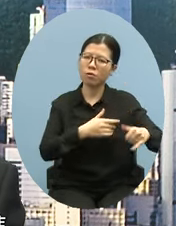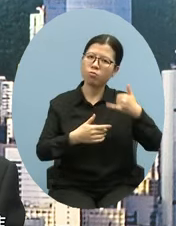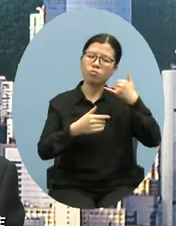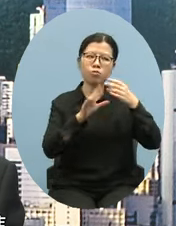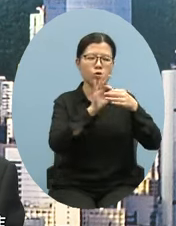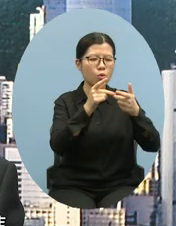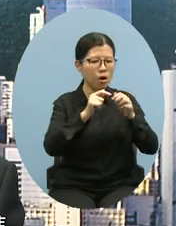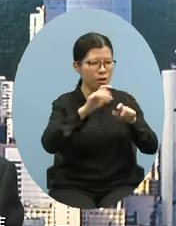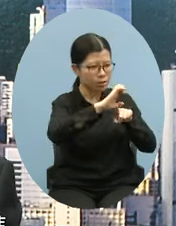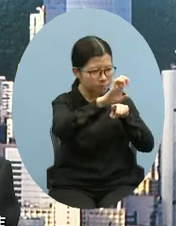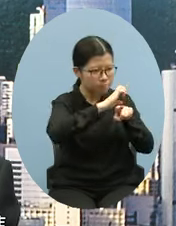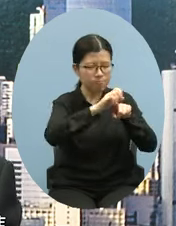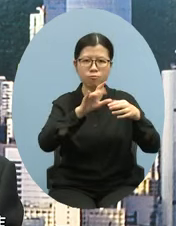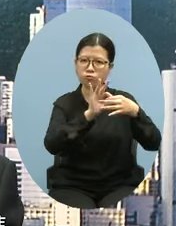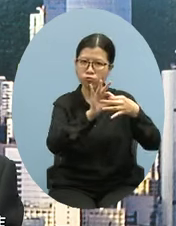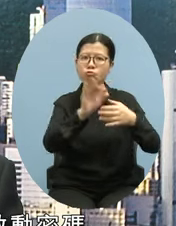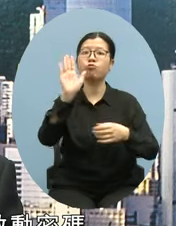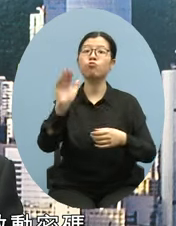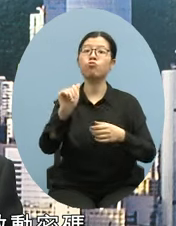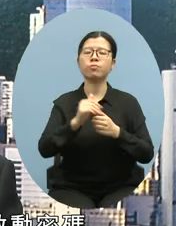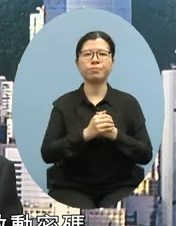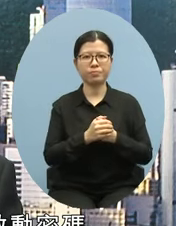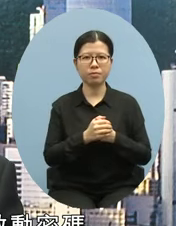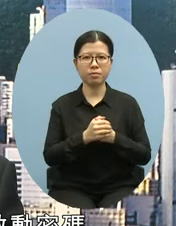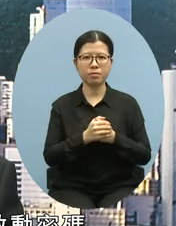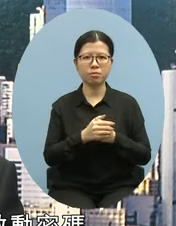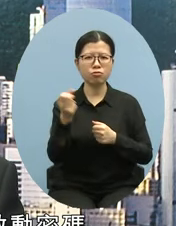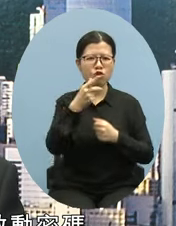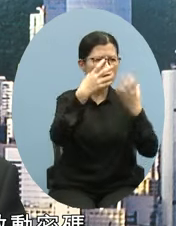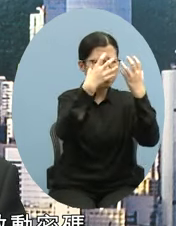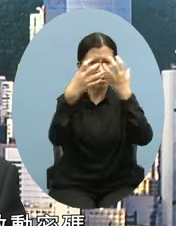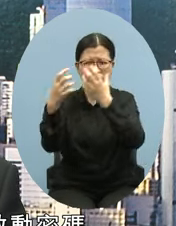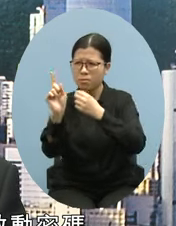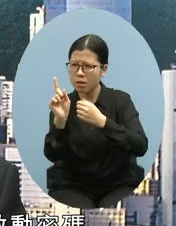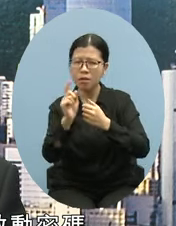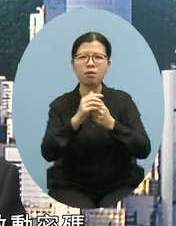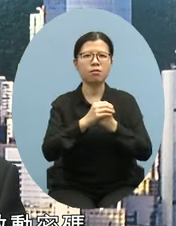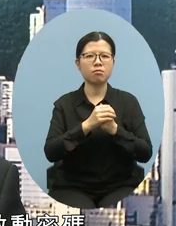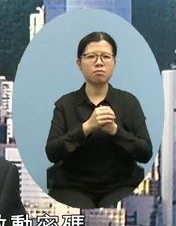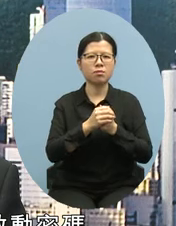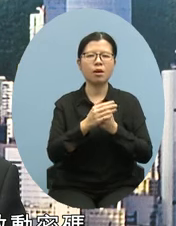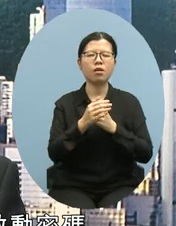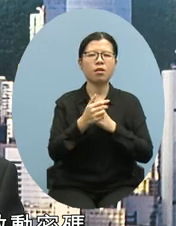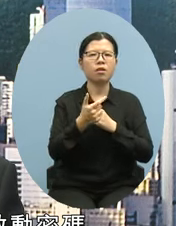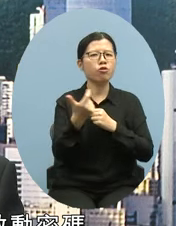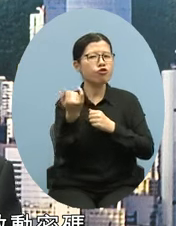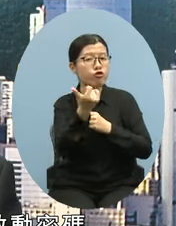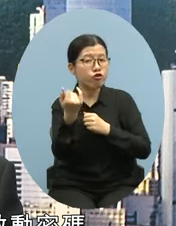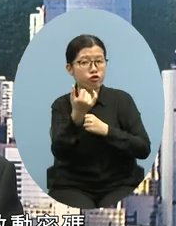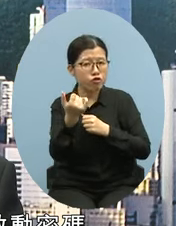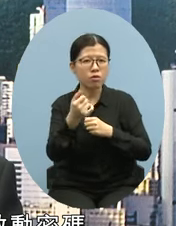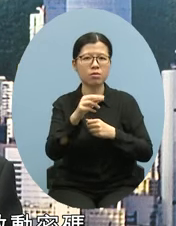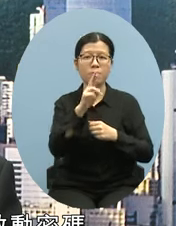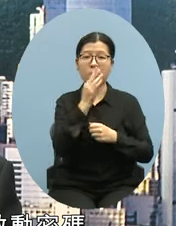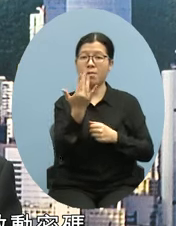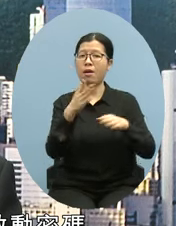咧係聯絡跟進嘅。咁我哋亦都係留意到咧，有好多人都其實都有部分人咧